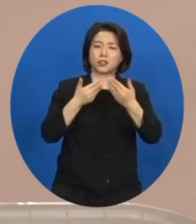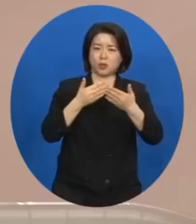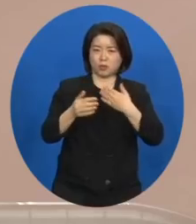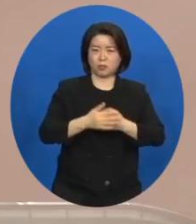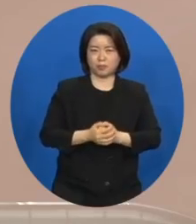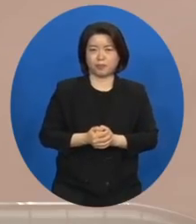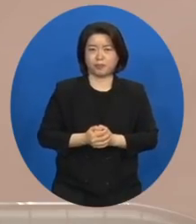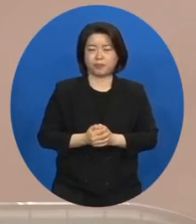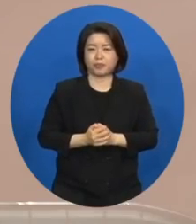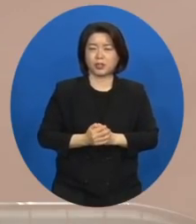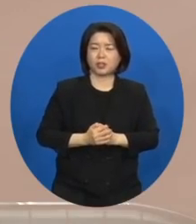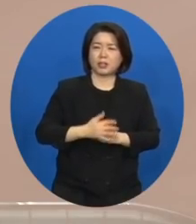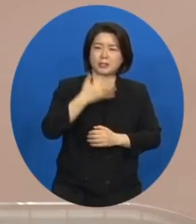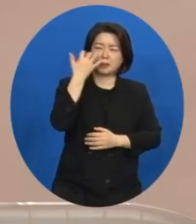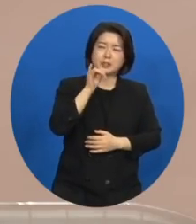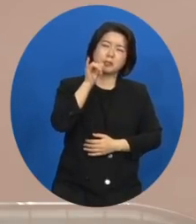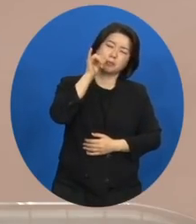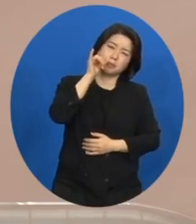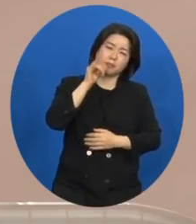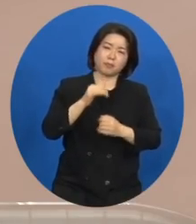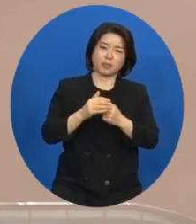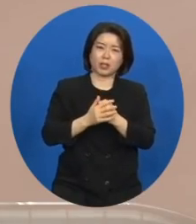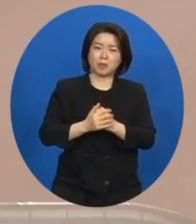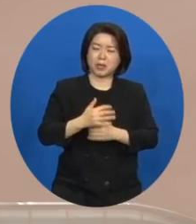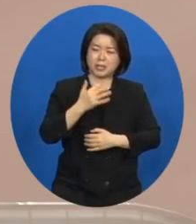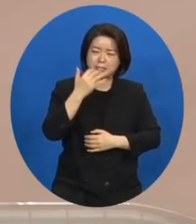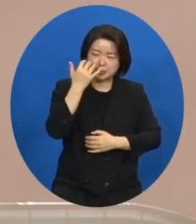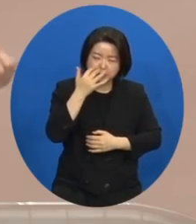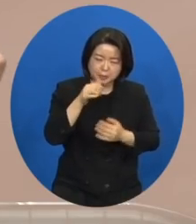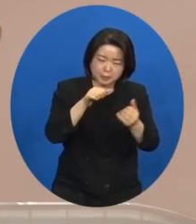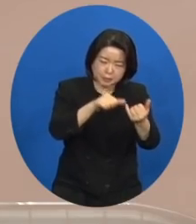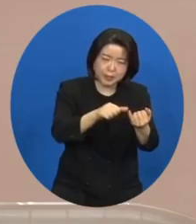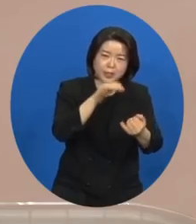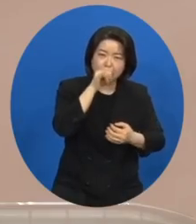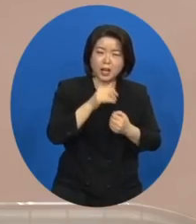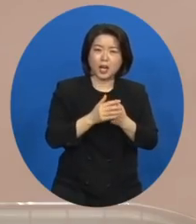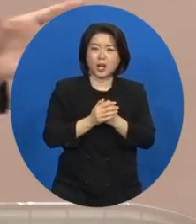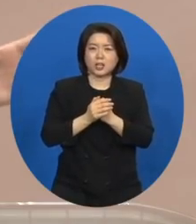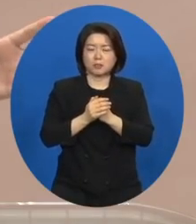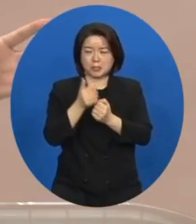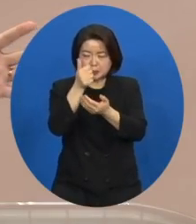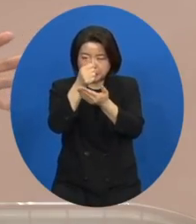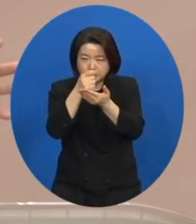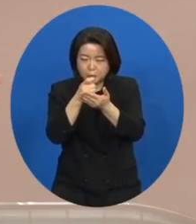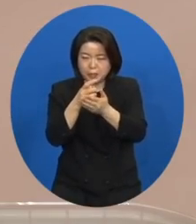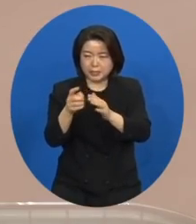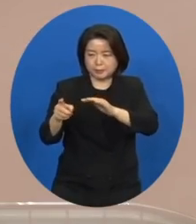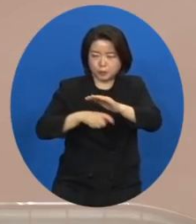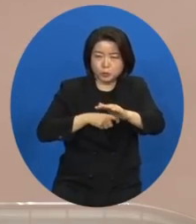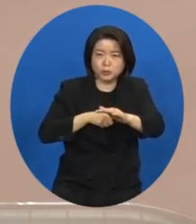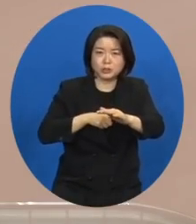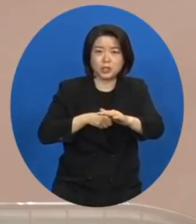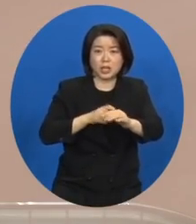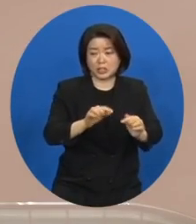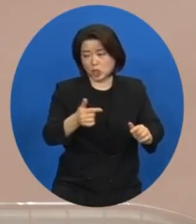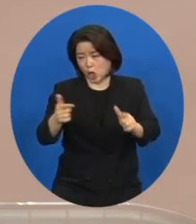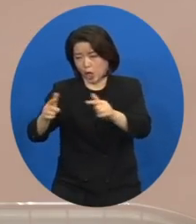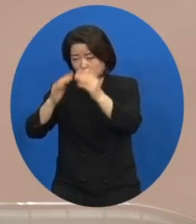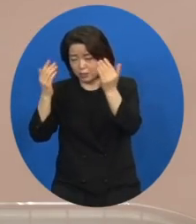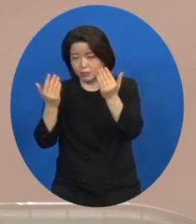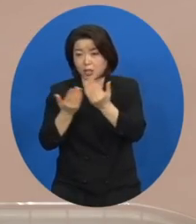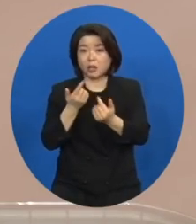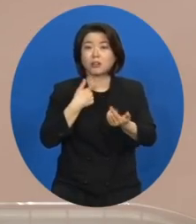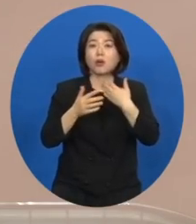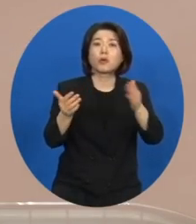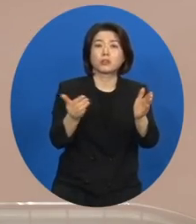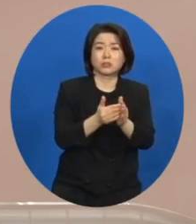성중독 에서 음란 해머 도 밖에 도둑질에 온갖 다 해 봤자 안 채워져 더 라는 것이지